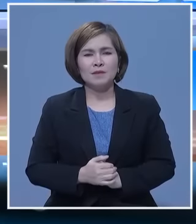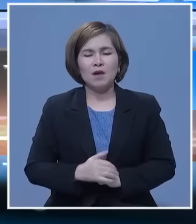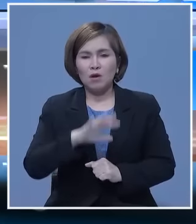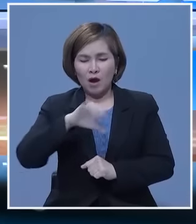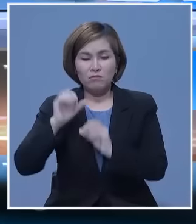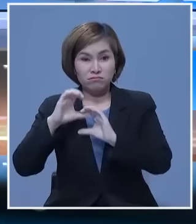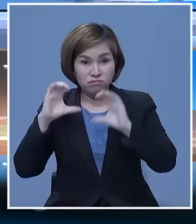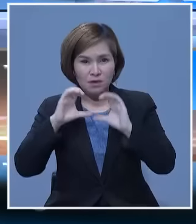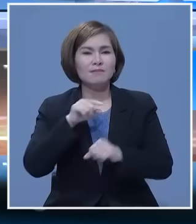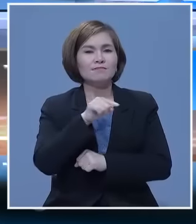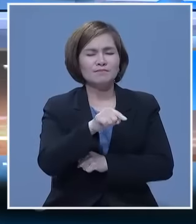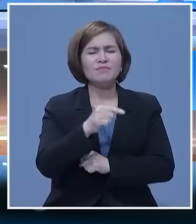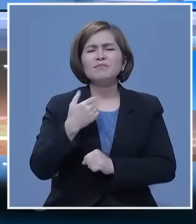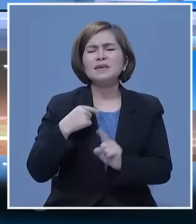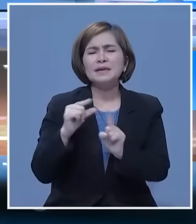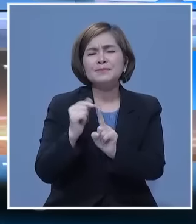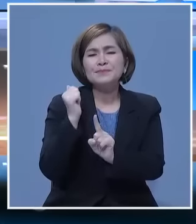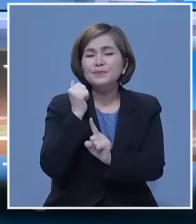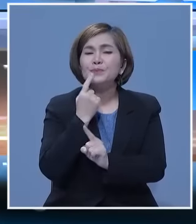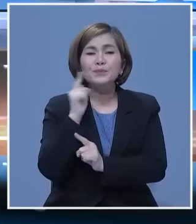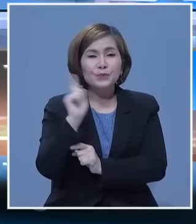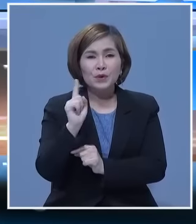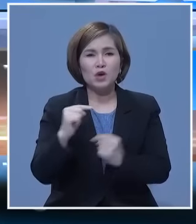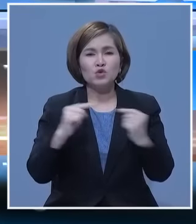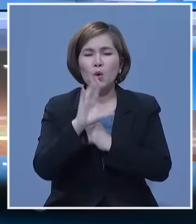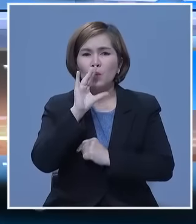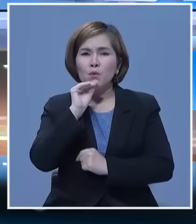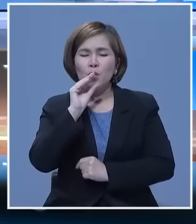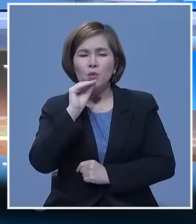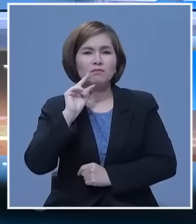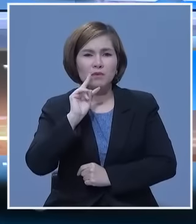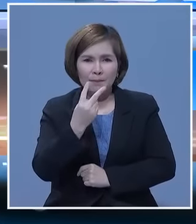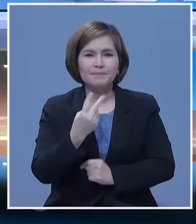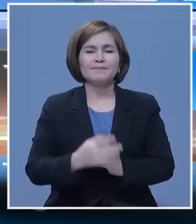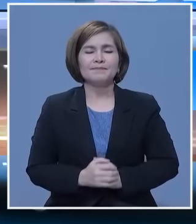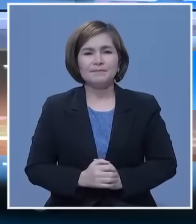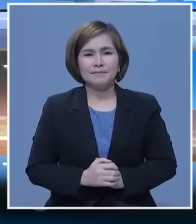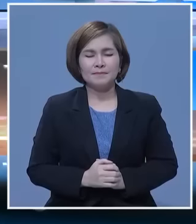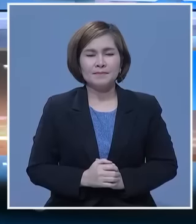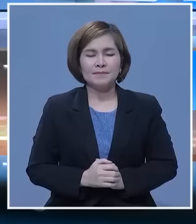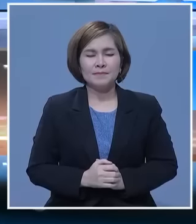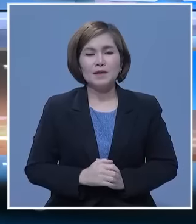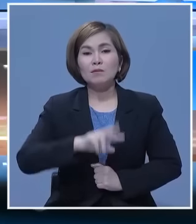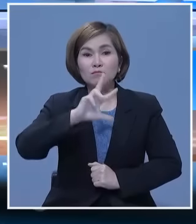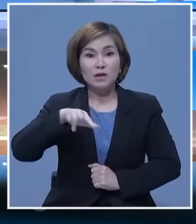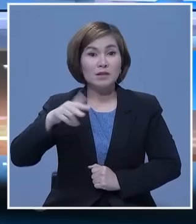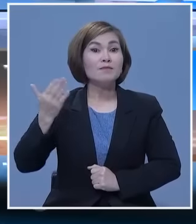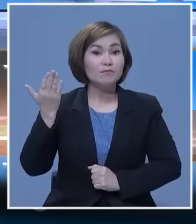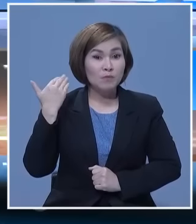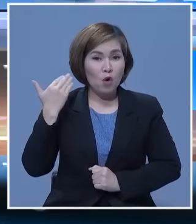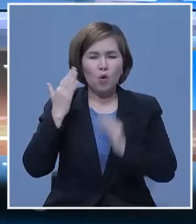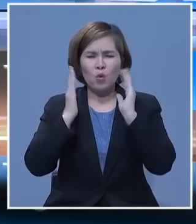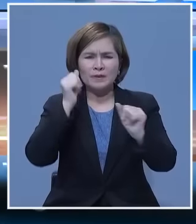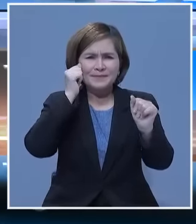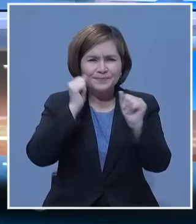เนี้มีคำศัพท์คำเดิมมาอีกแล้วอืระบัดสัตว์คือกลับมาอีกแล้วตระบัดสัตว์เดิมของเพื่อไทยคนยังไม่ทัน